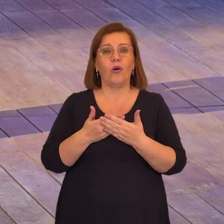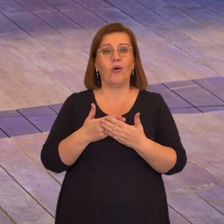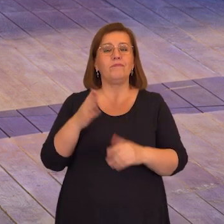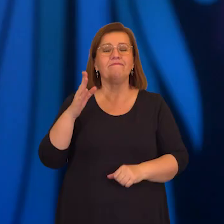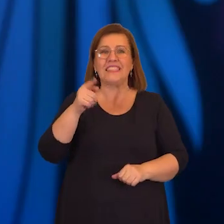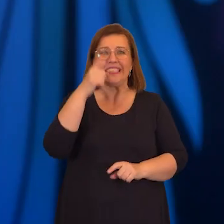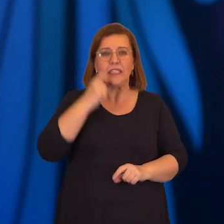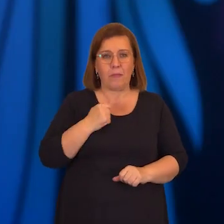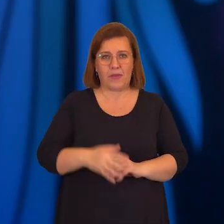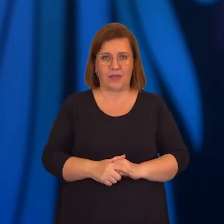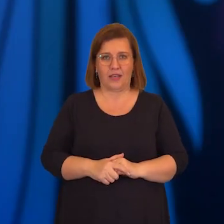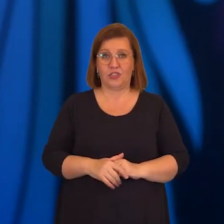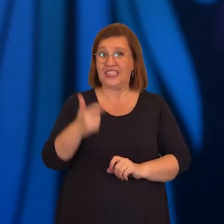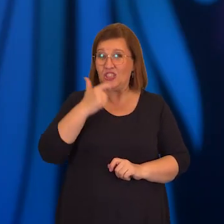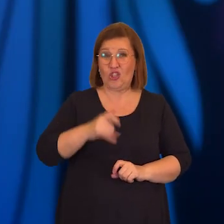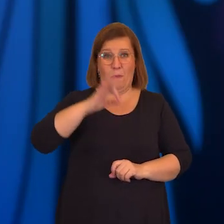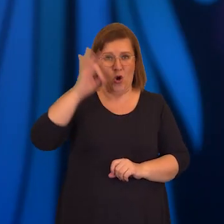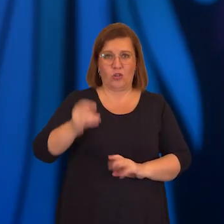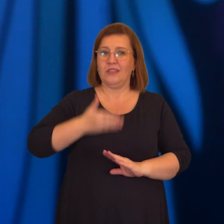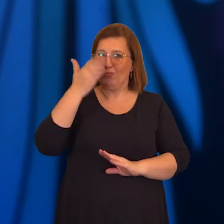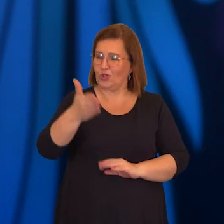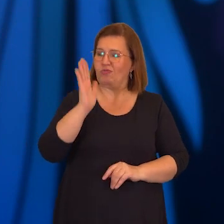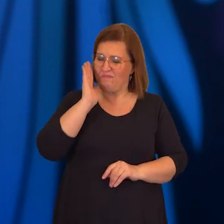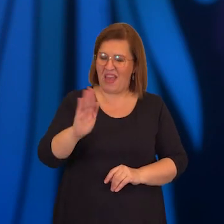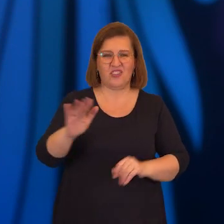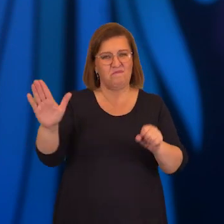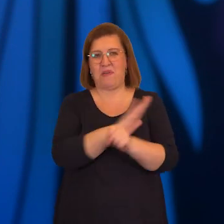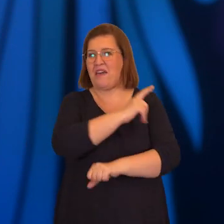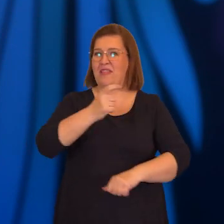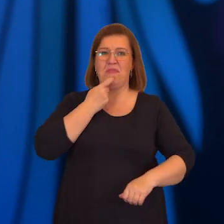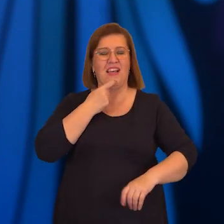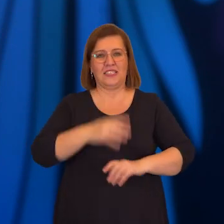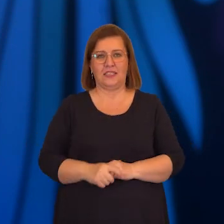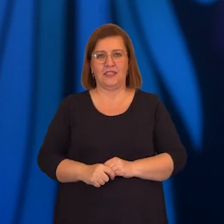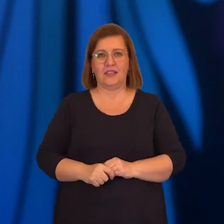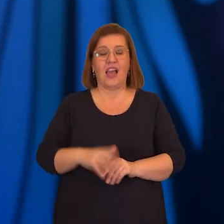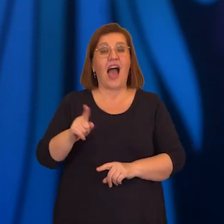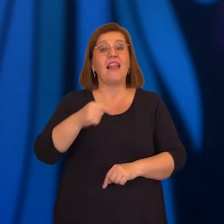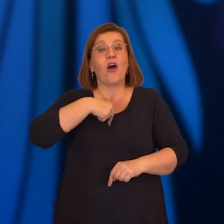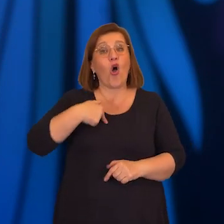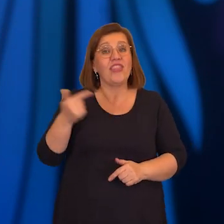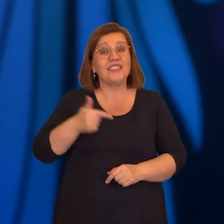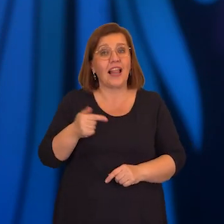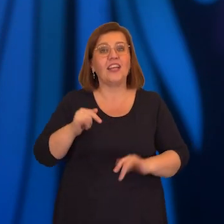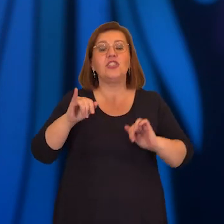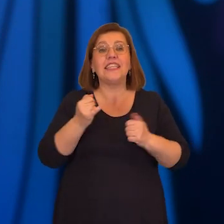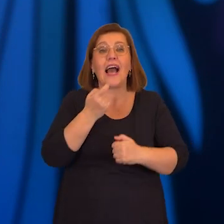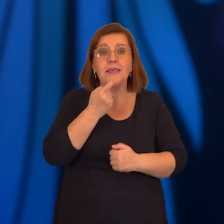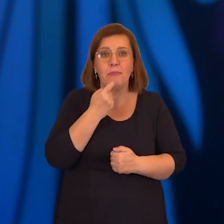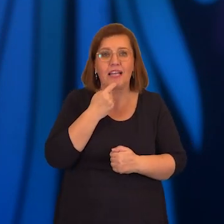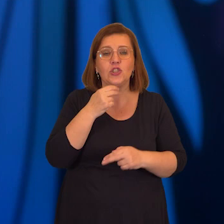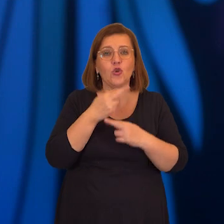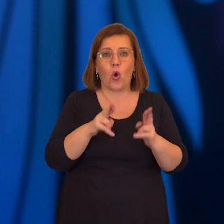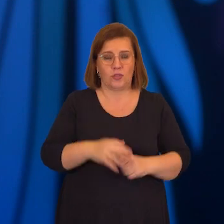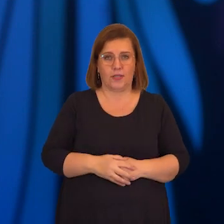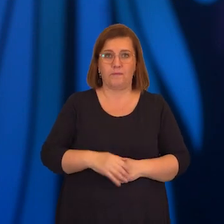zapamiętajcie, na 100% nasza przyszłość jest plastikowa. Ale to od nas zależy, z jakich plastików będzie wytwarzona. Czy to